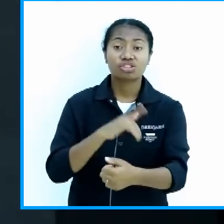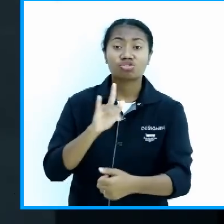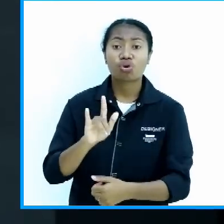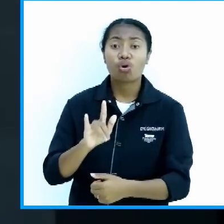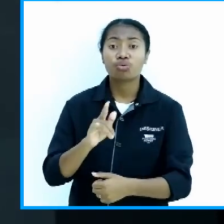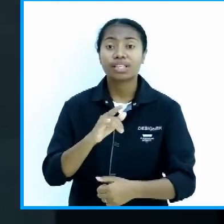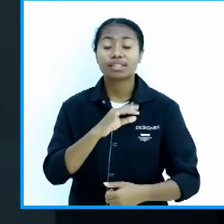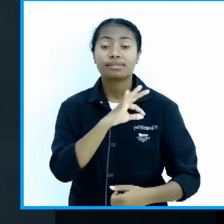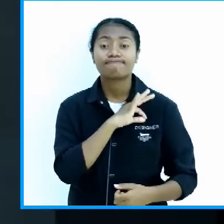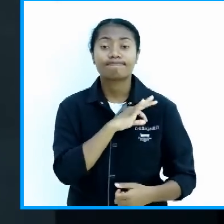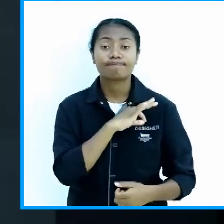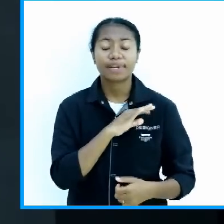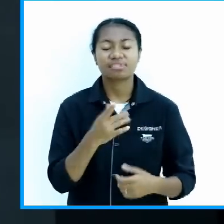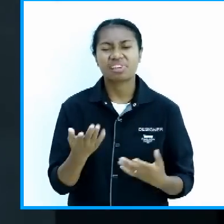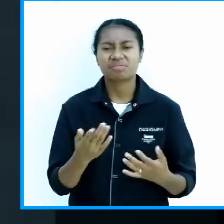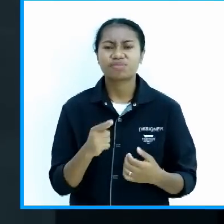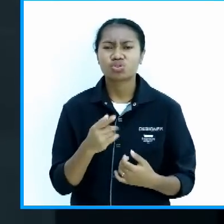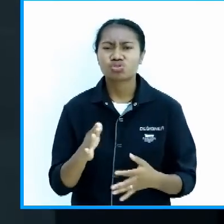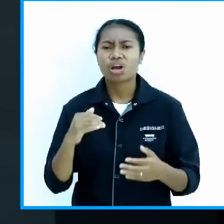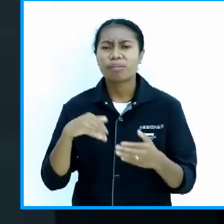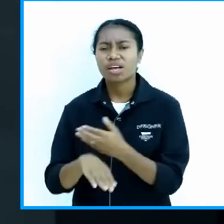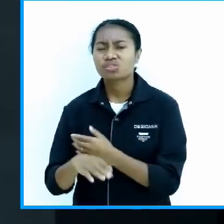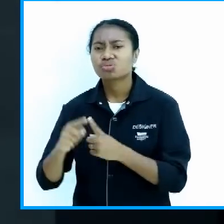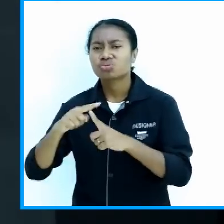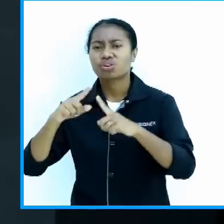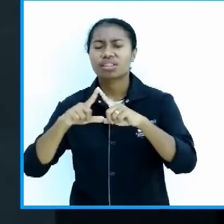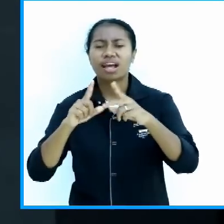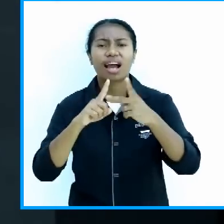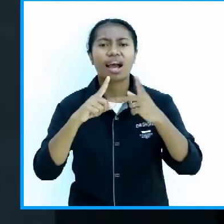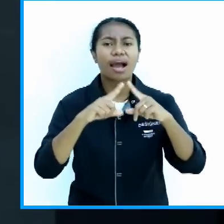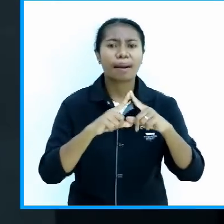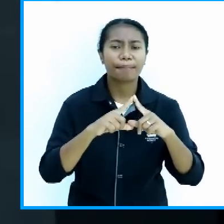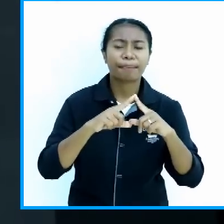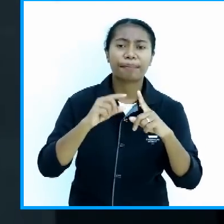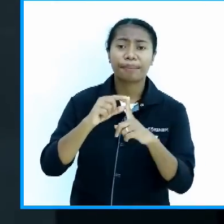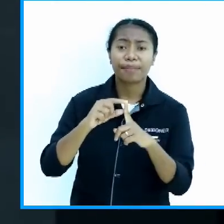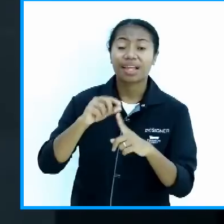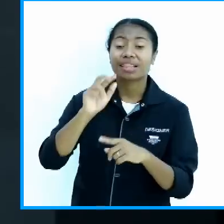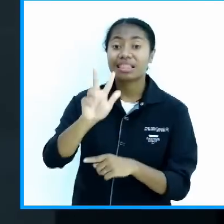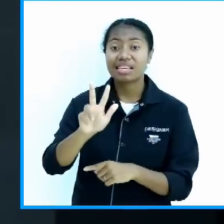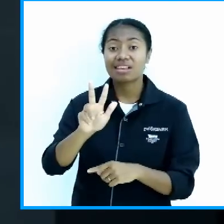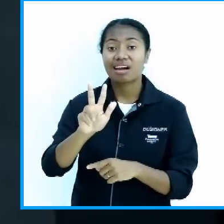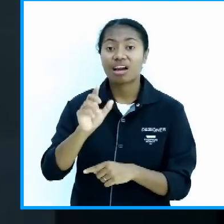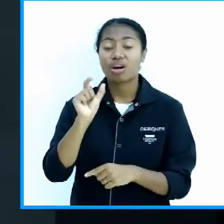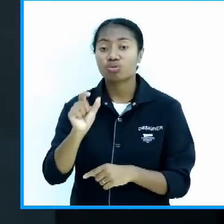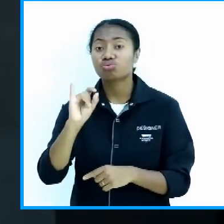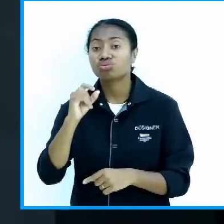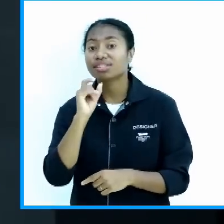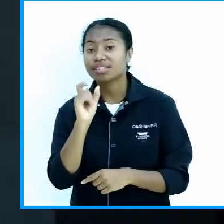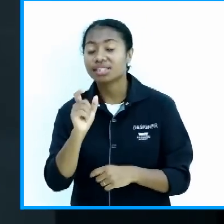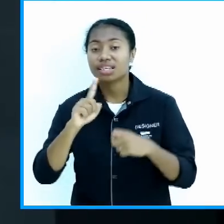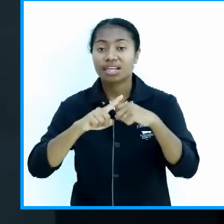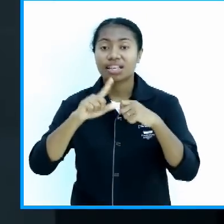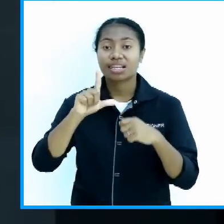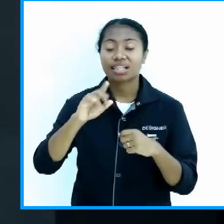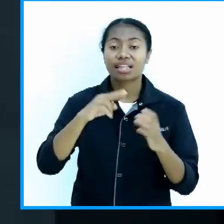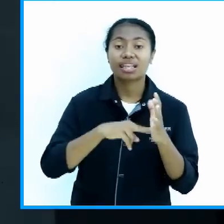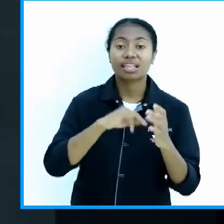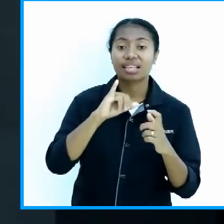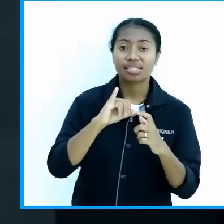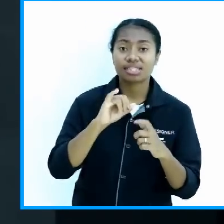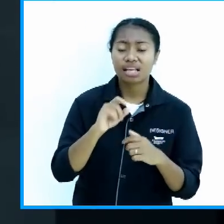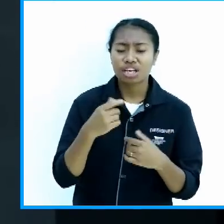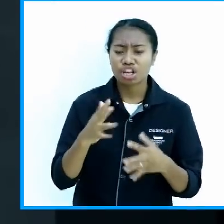mana? Nah dia sudah di tahap 3 uji klinis dan sudah oleh BPOM beberapa hari yang lalu sudah